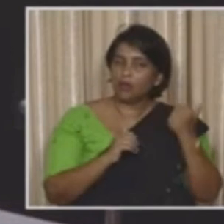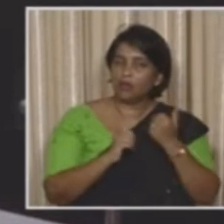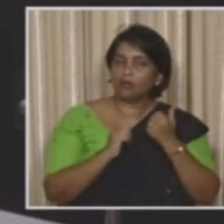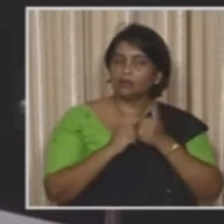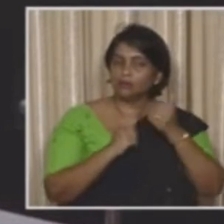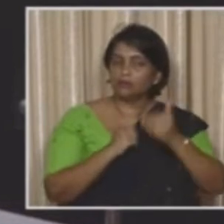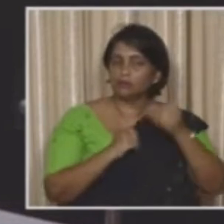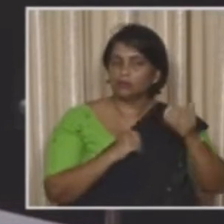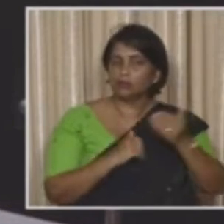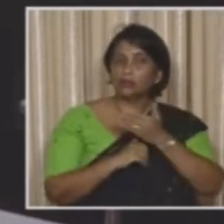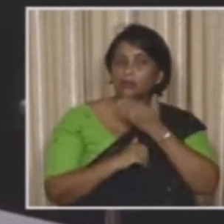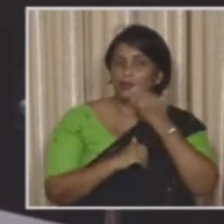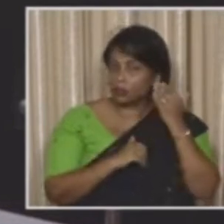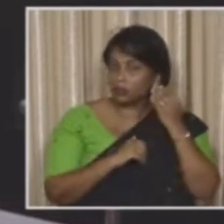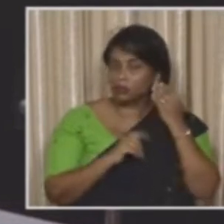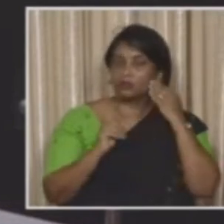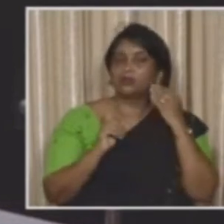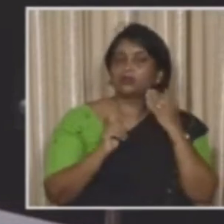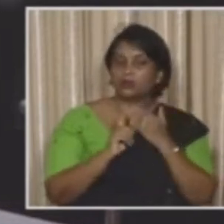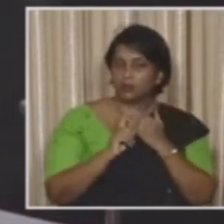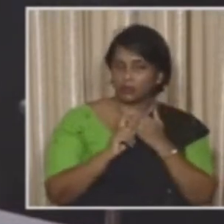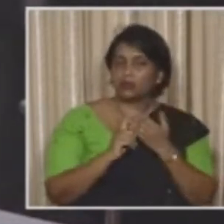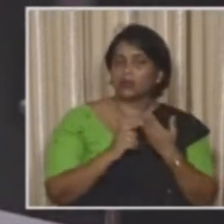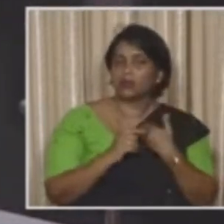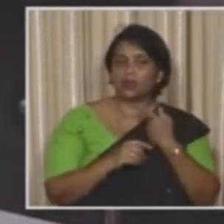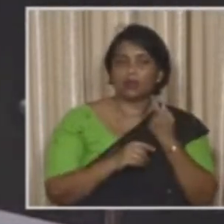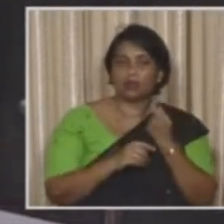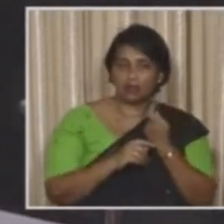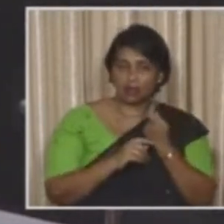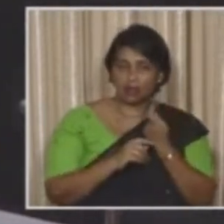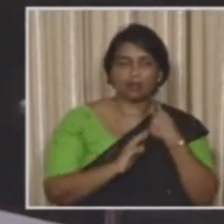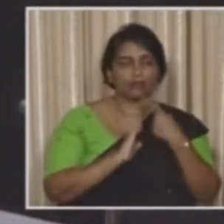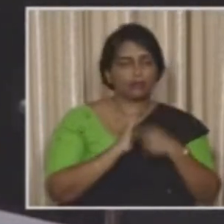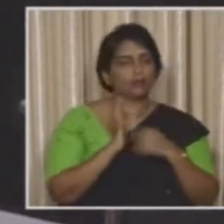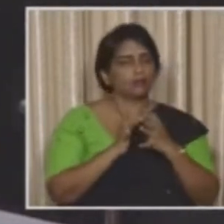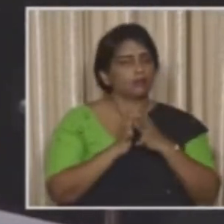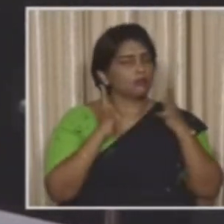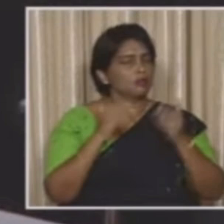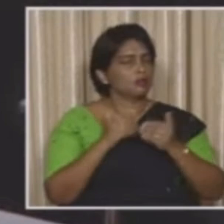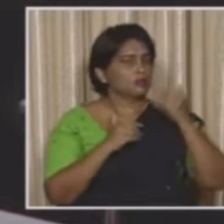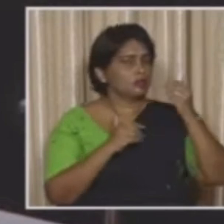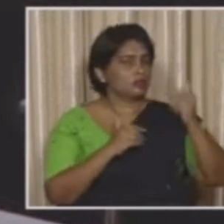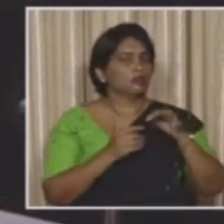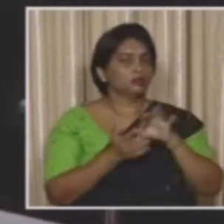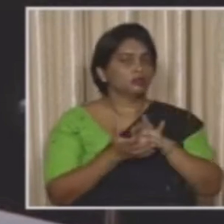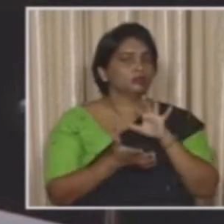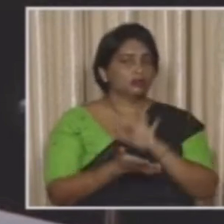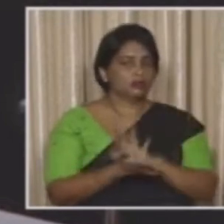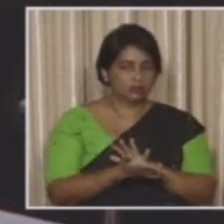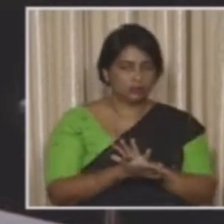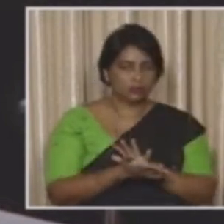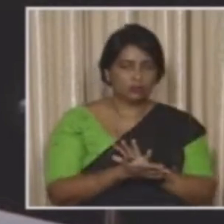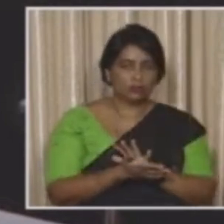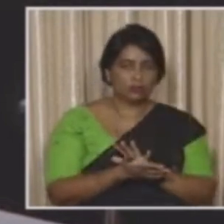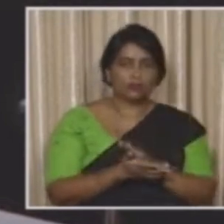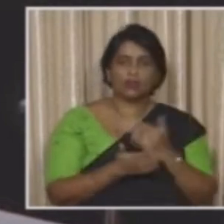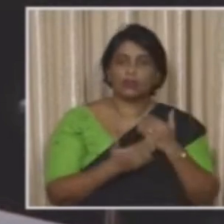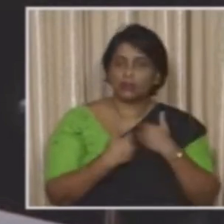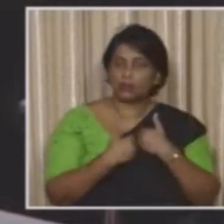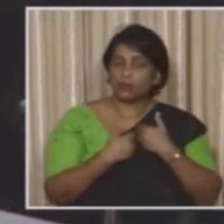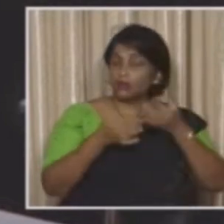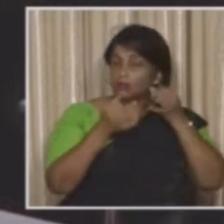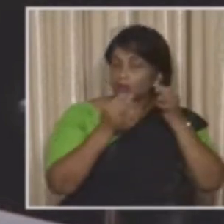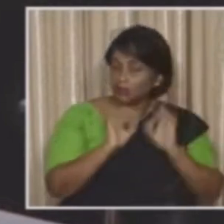යන්න පුළුවන්ද කියන සාධකය අපේ ආර්ථිකය අපේ රට කොච්චර දුරට ගෙන යාවිද කියලා තීරණය කරයි. අපි